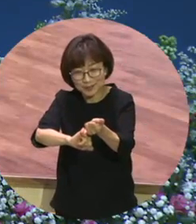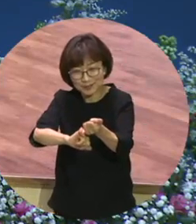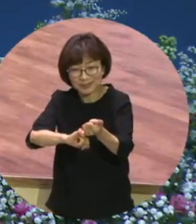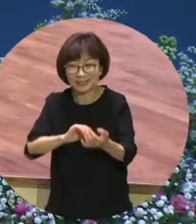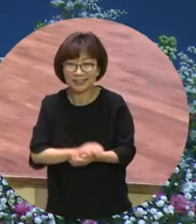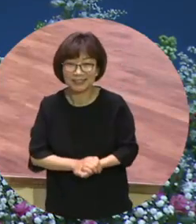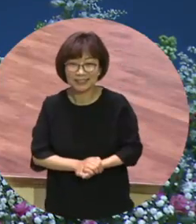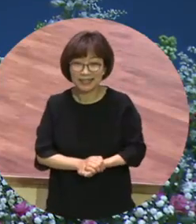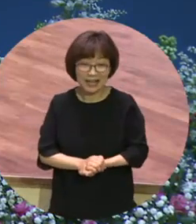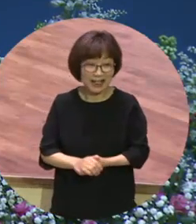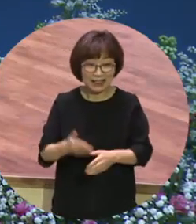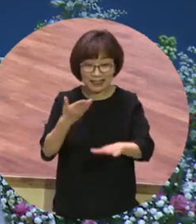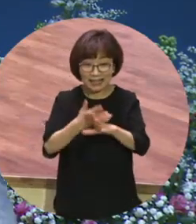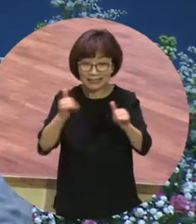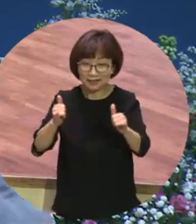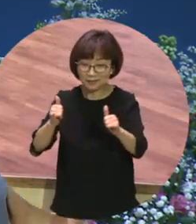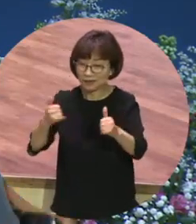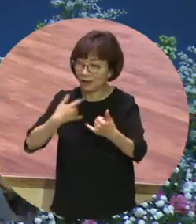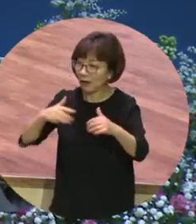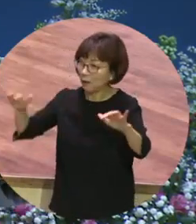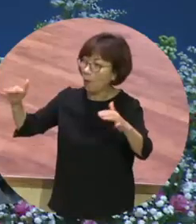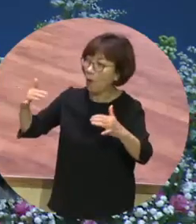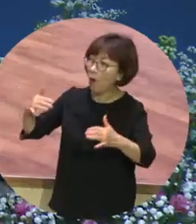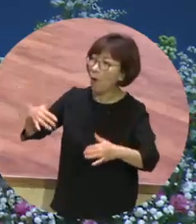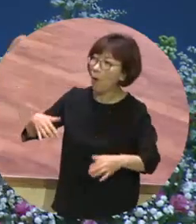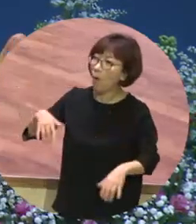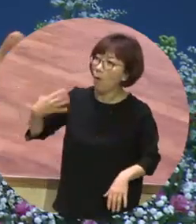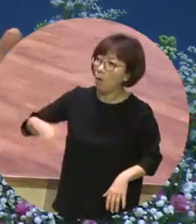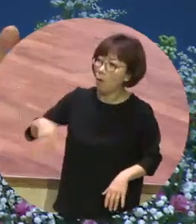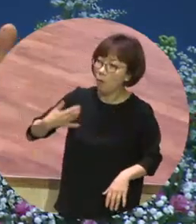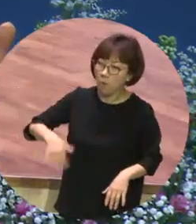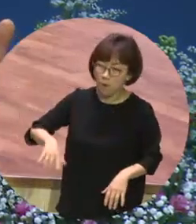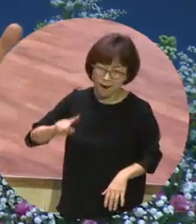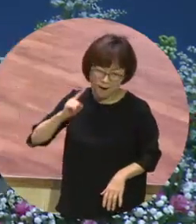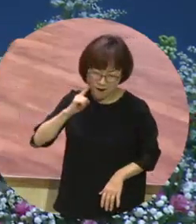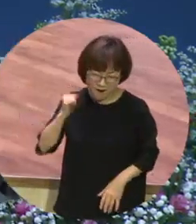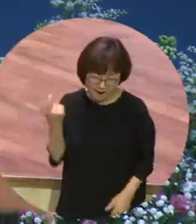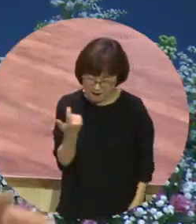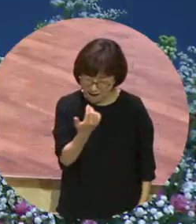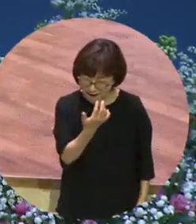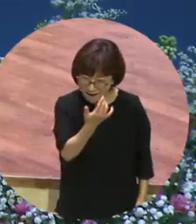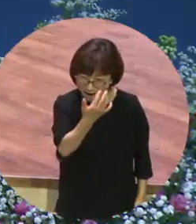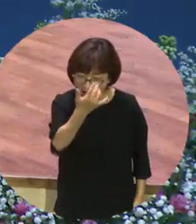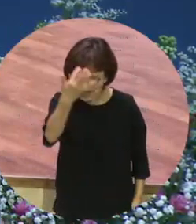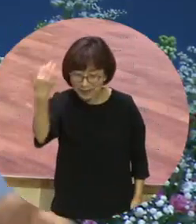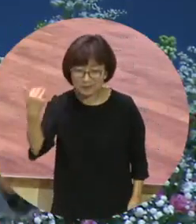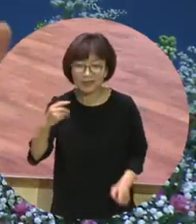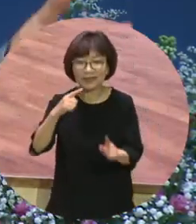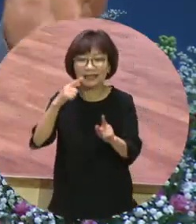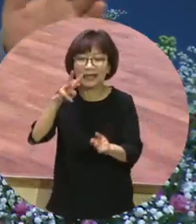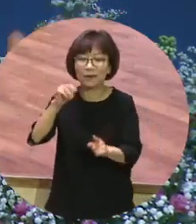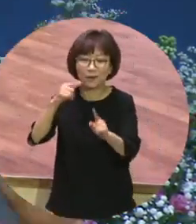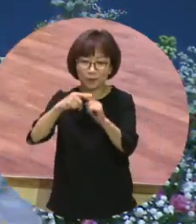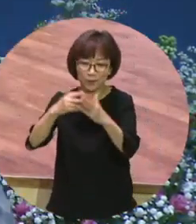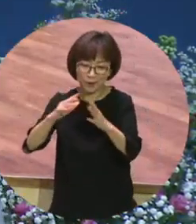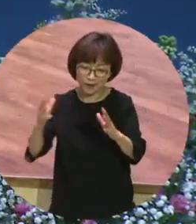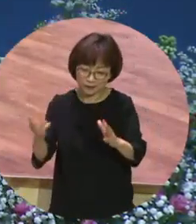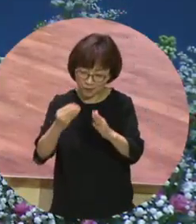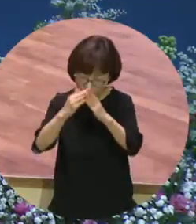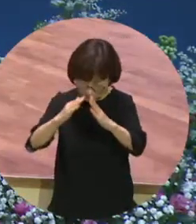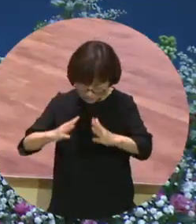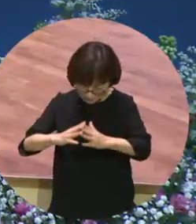다 놀랍니다. 어떻게 이렇게 아름다운 성전을 이렇게 완벽하게 만들어요. 다 놀라고